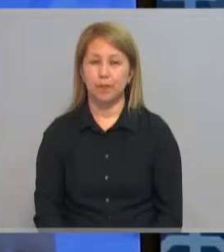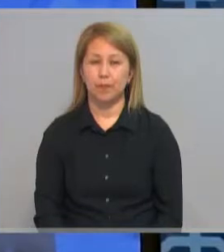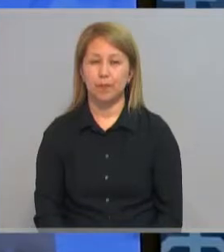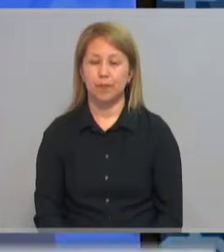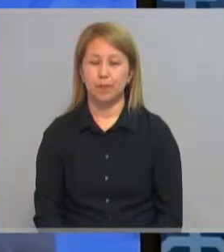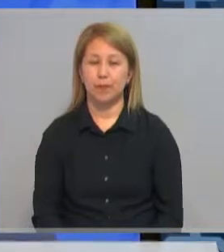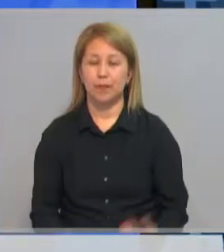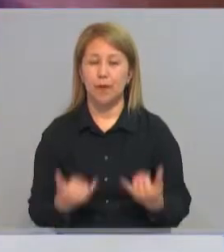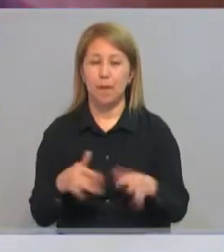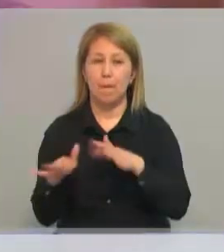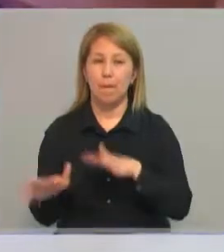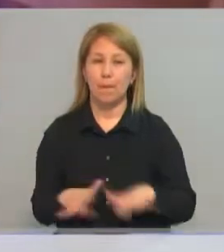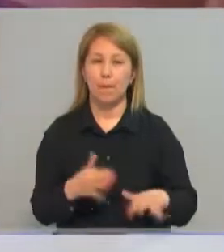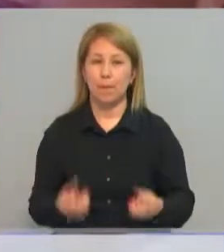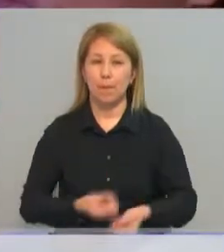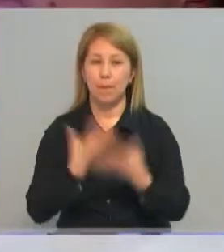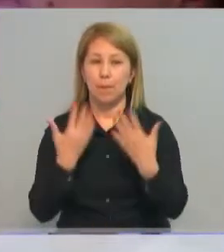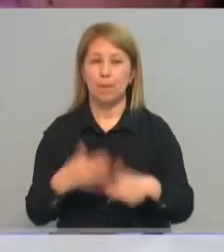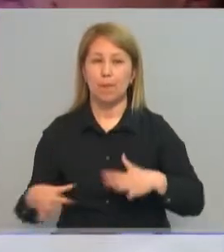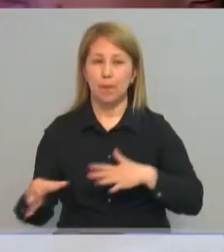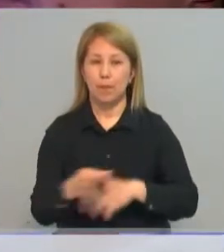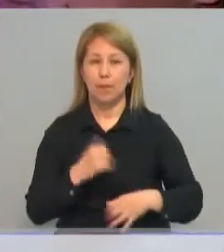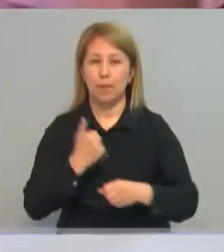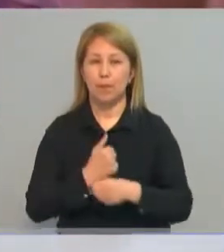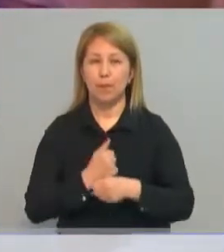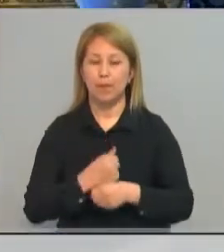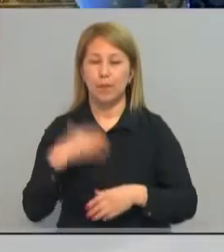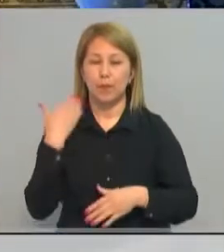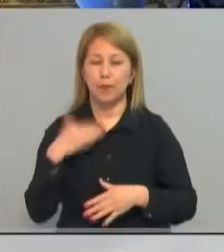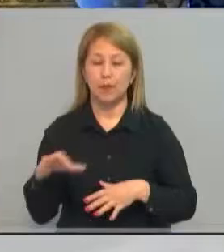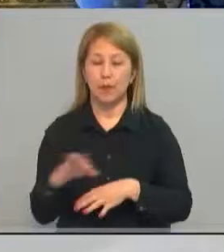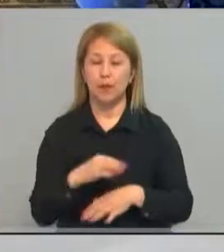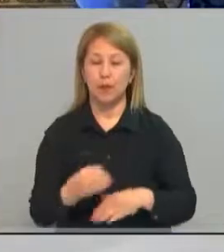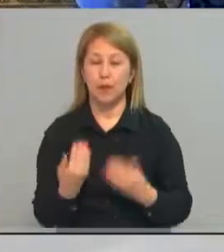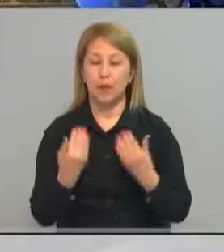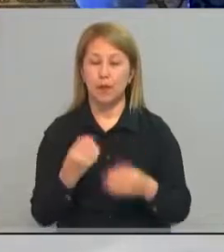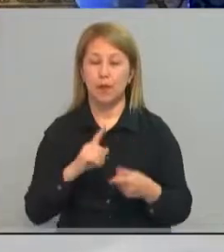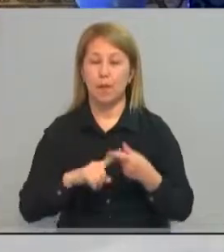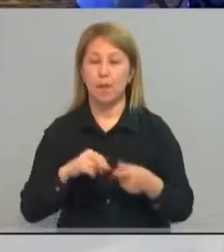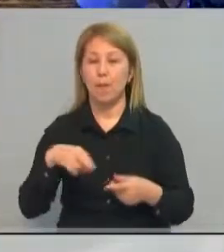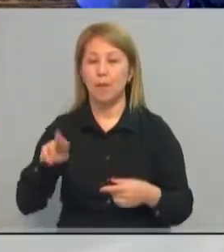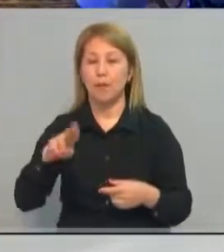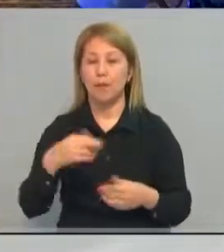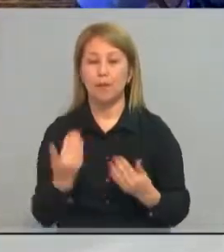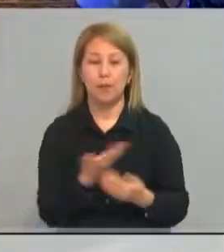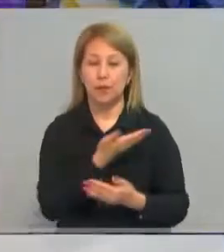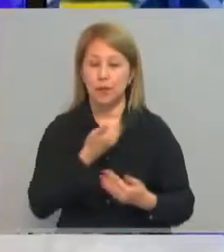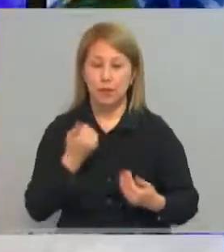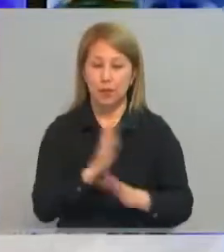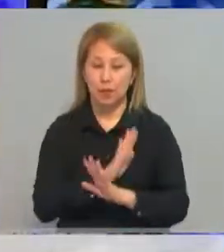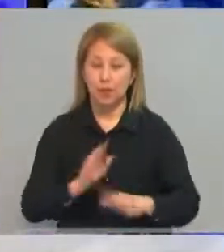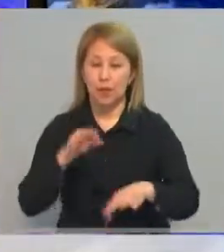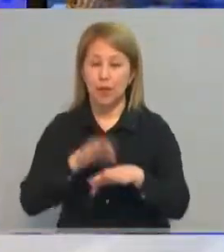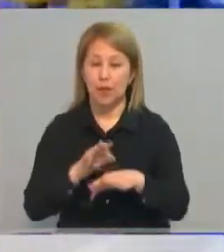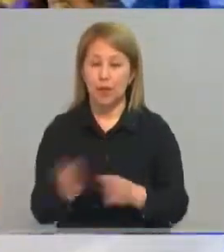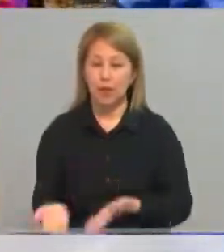Сегодня мы проводим специальное мероприятие в областном центре, Священном Туркестане. Из-за пандемии у нас не было такой возможности. Мы